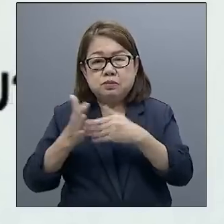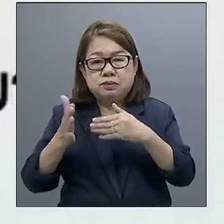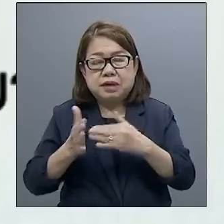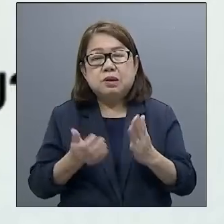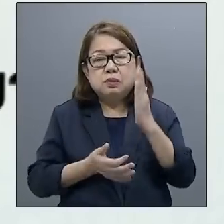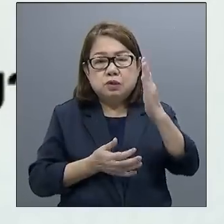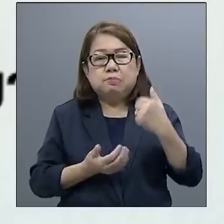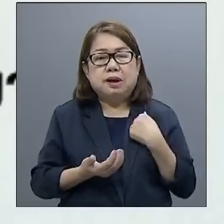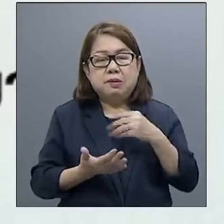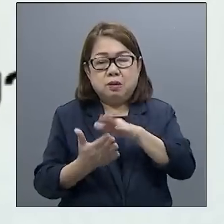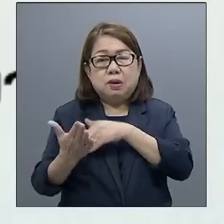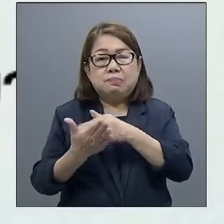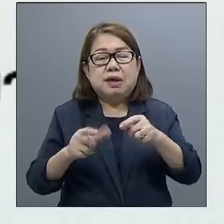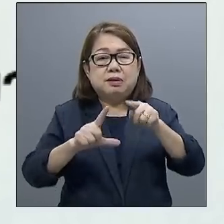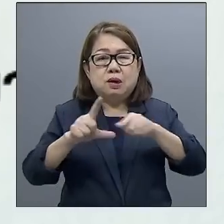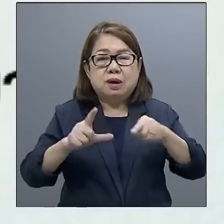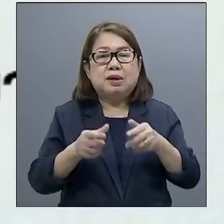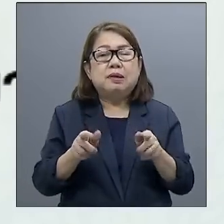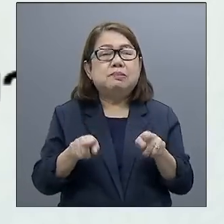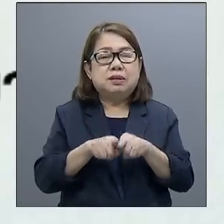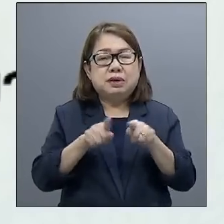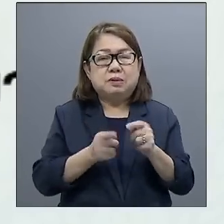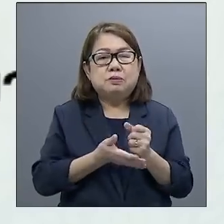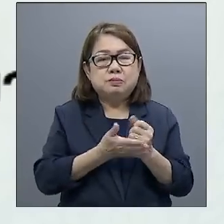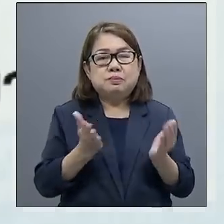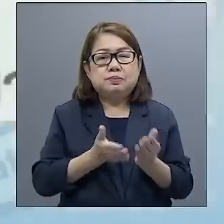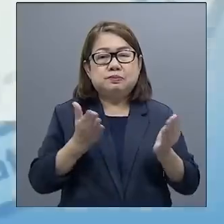ขับเคลื่อนนโยบายภายใต้การนำของพรรคการก้าวไกลค่ะ